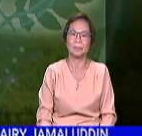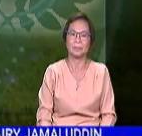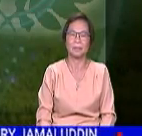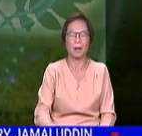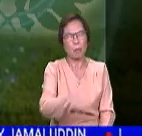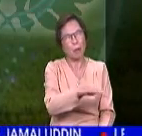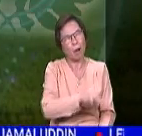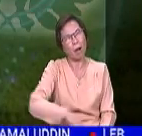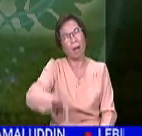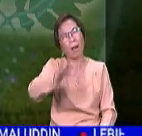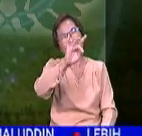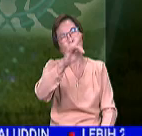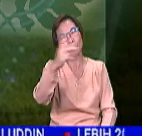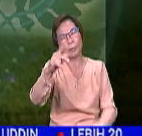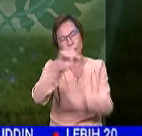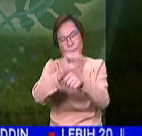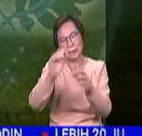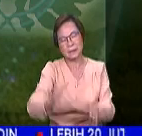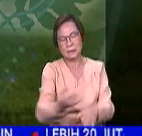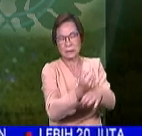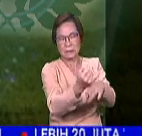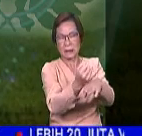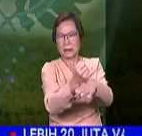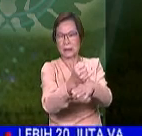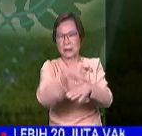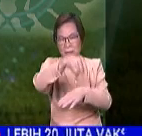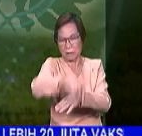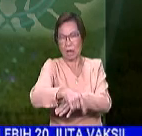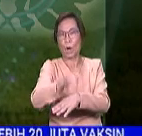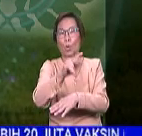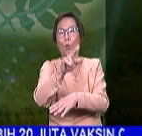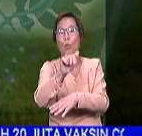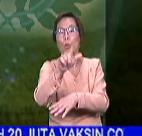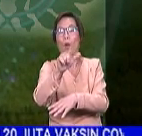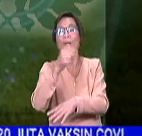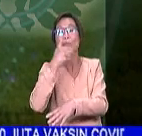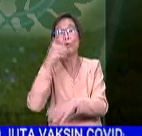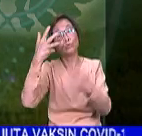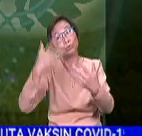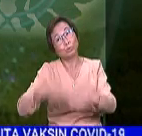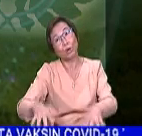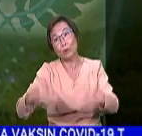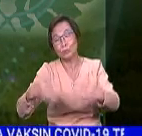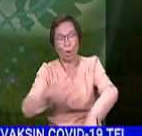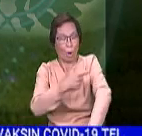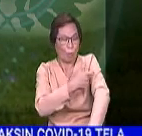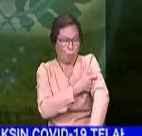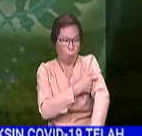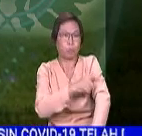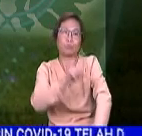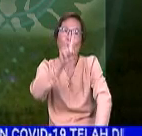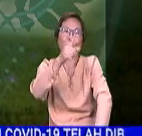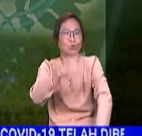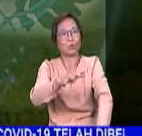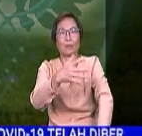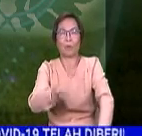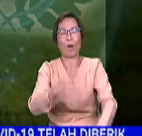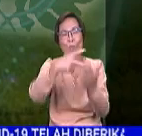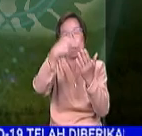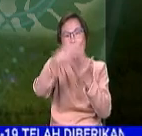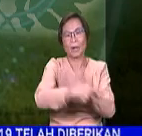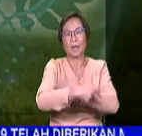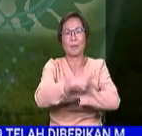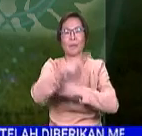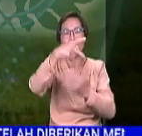Hai hampir 8000 pekerja industri di daerah kalau model telah menerima suntikan vaksin jos pertama di bawah